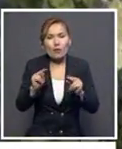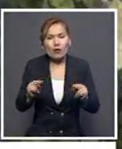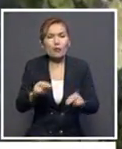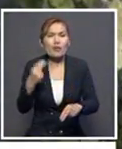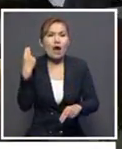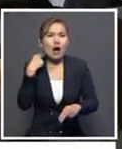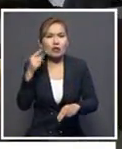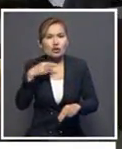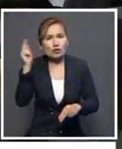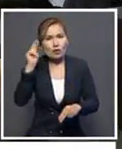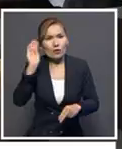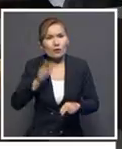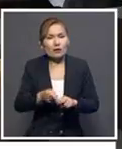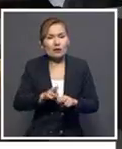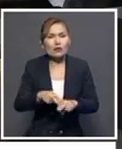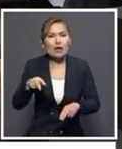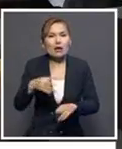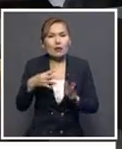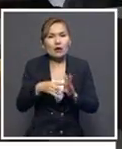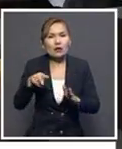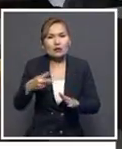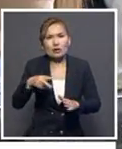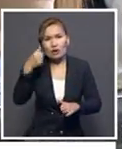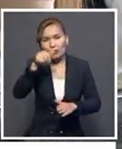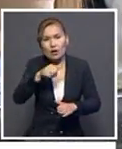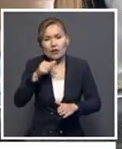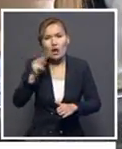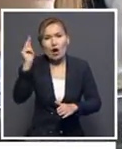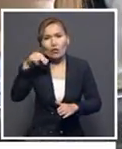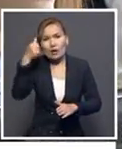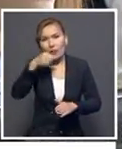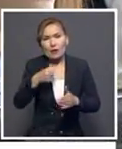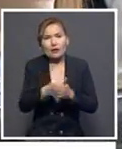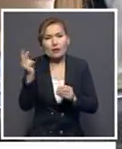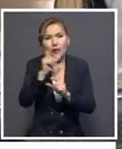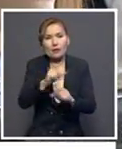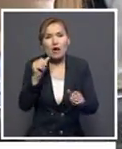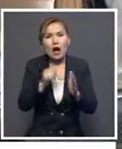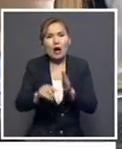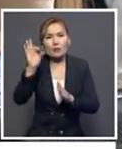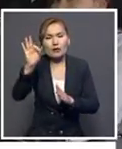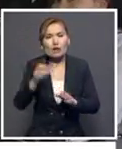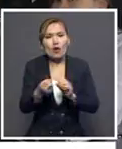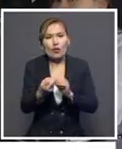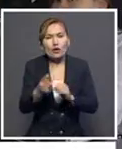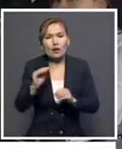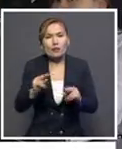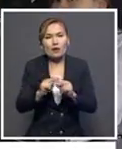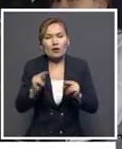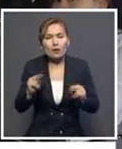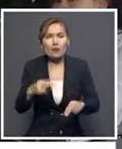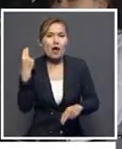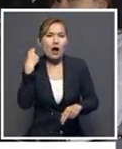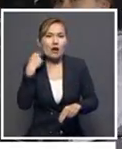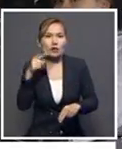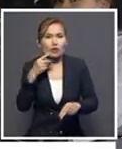дайын болады. Одан кейінгі меже 2019-2020 оқу жылына қарай мектептердің 60% мен 12000 педагогты дайындап